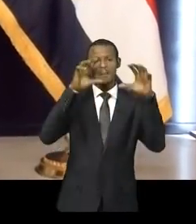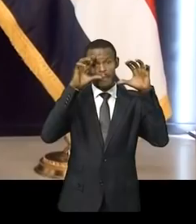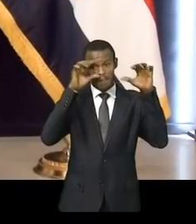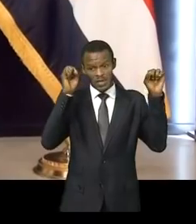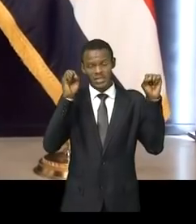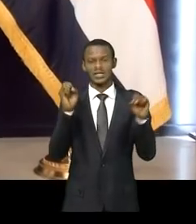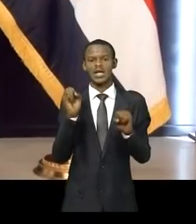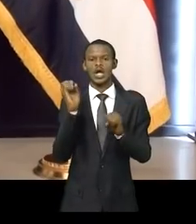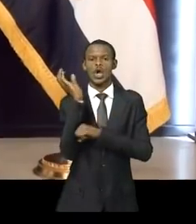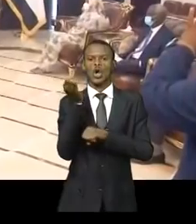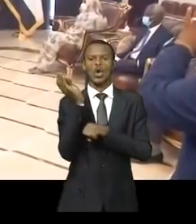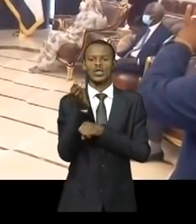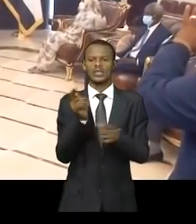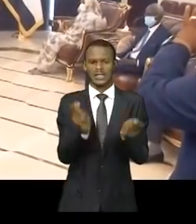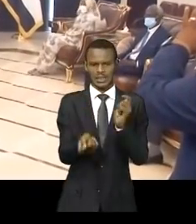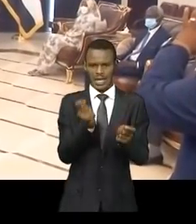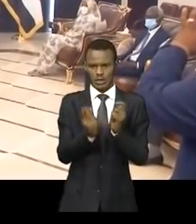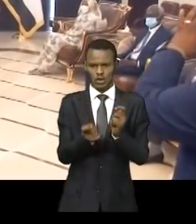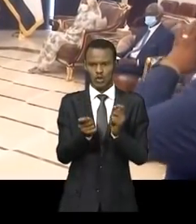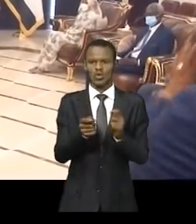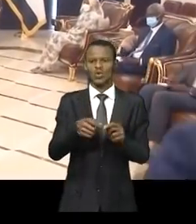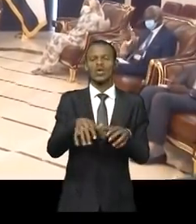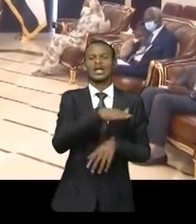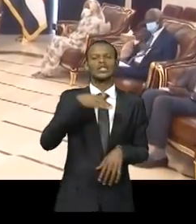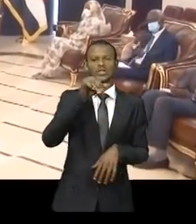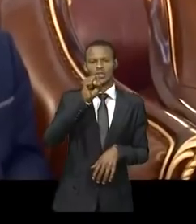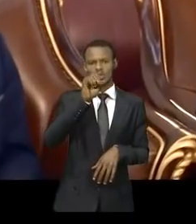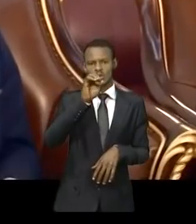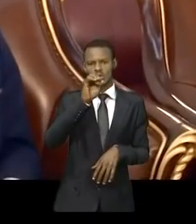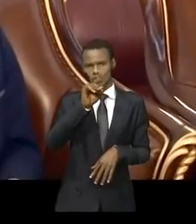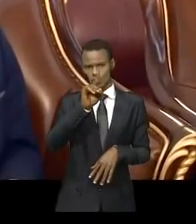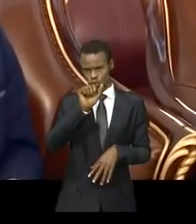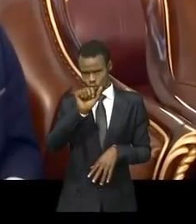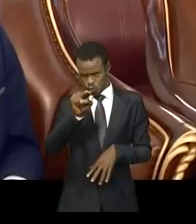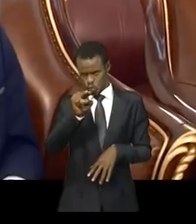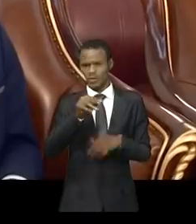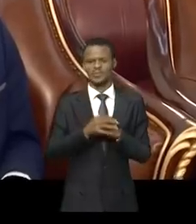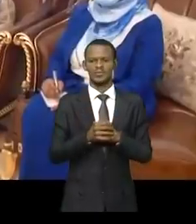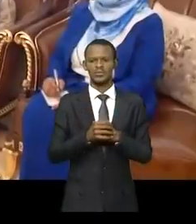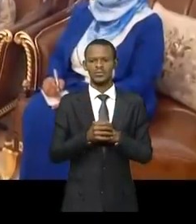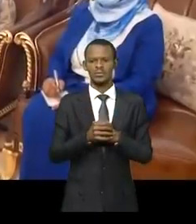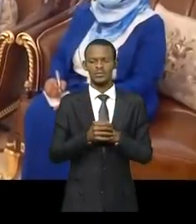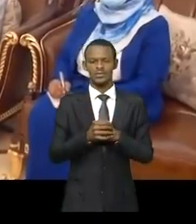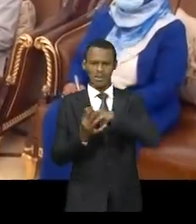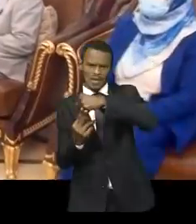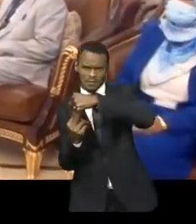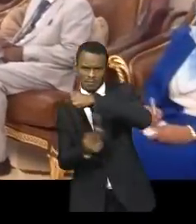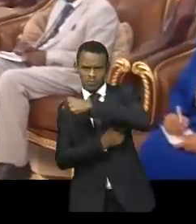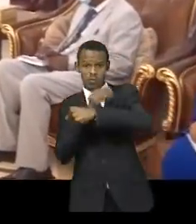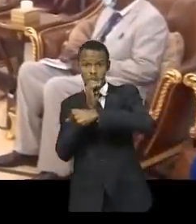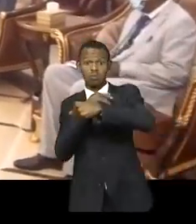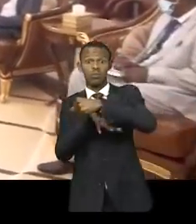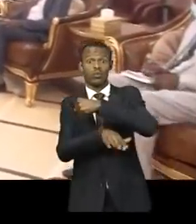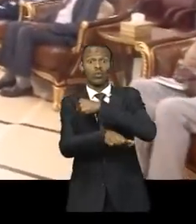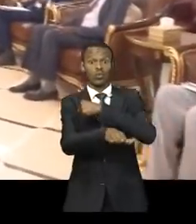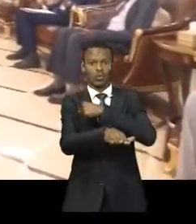Conseil de transition du Soudan. Situé à la frontière avec le Soudan, le barrage de la Renaissance a vocation à devenir le